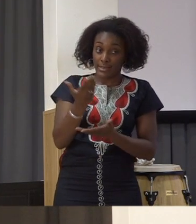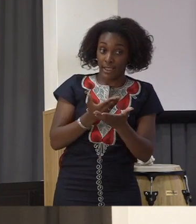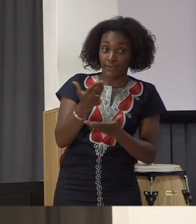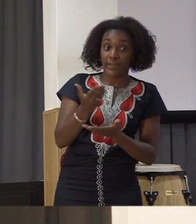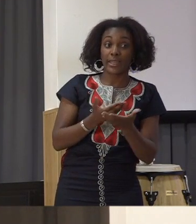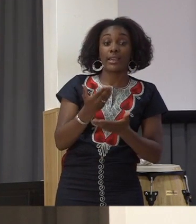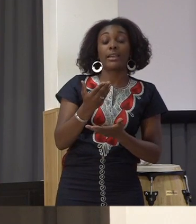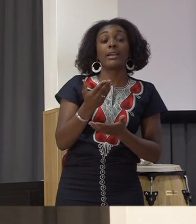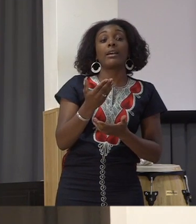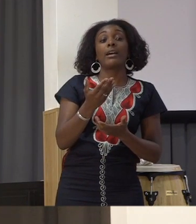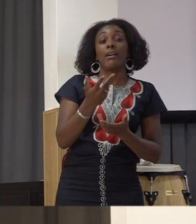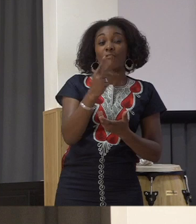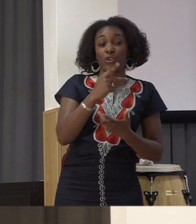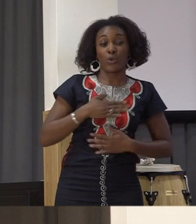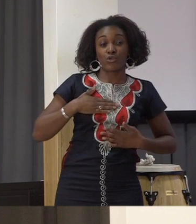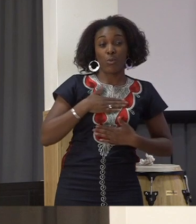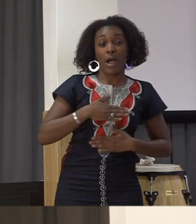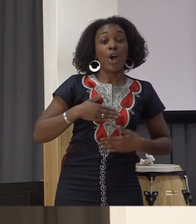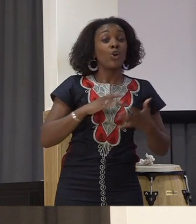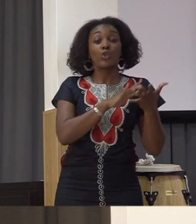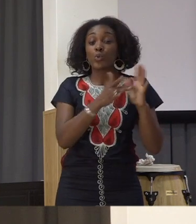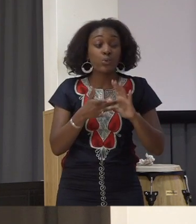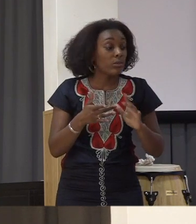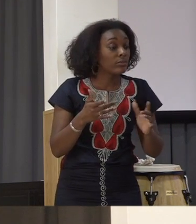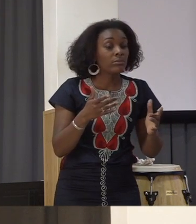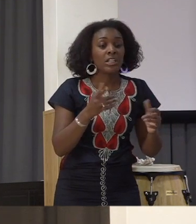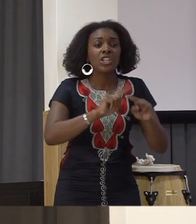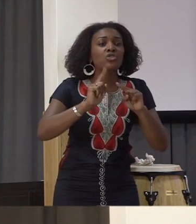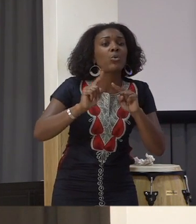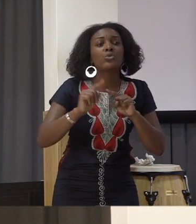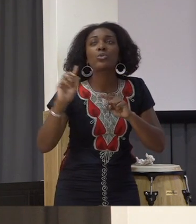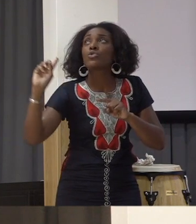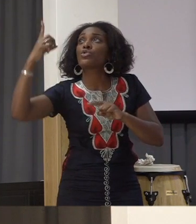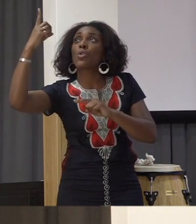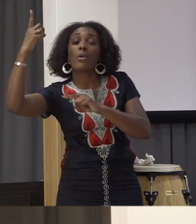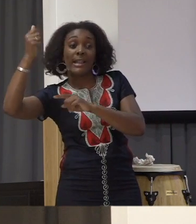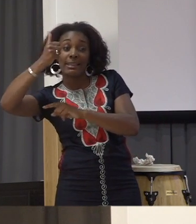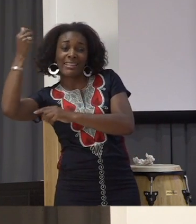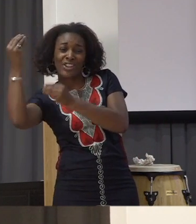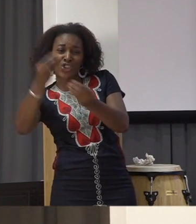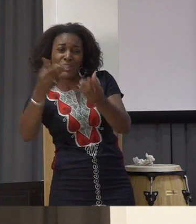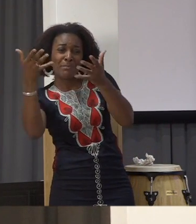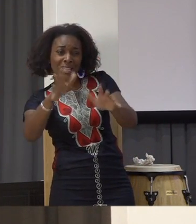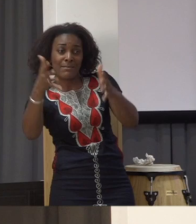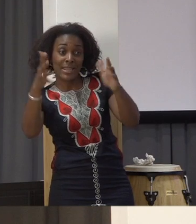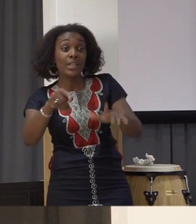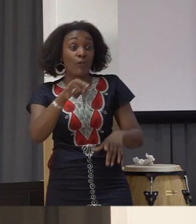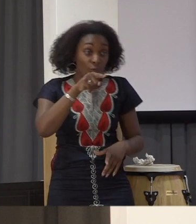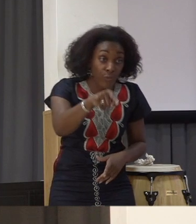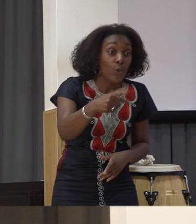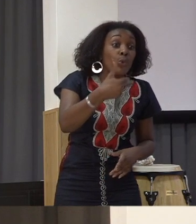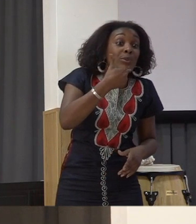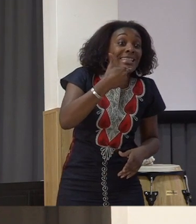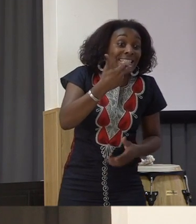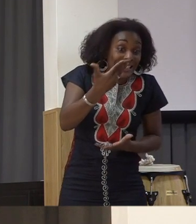votre joie tous les biens par lesquels l'Éternel votre Dieu vous aura béni. Amen.